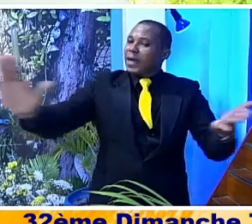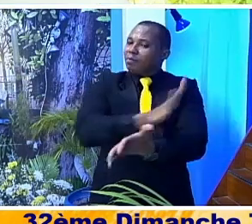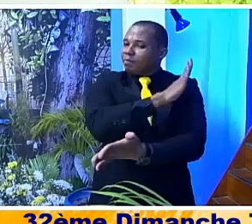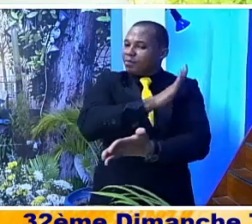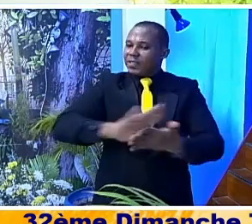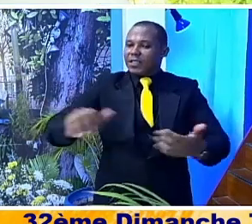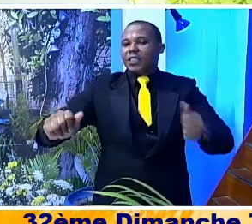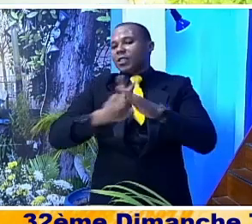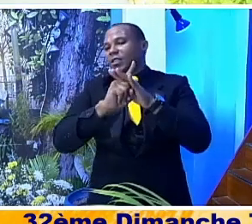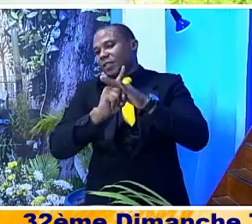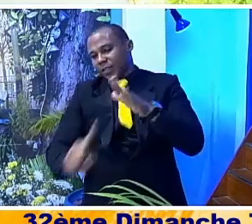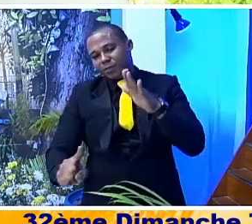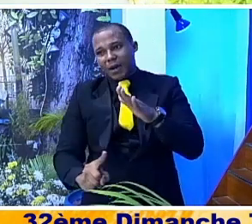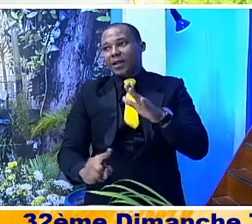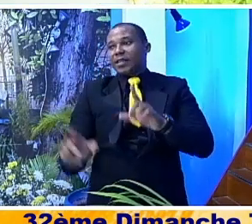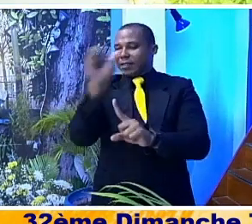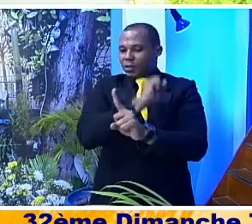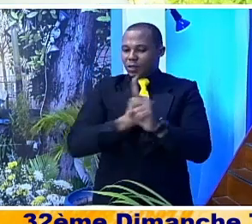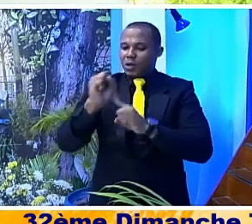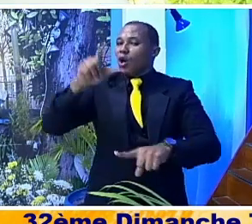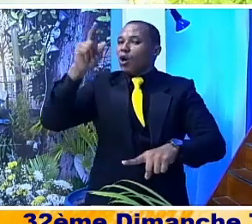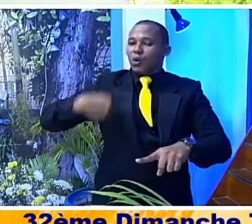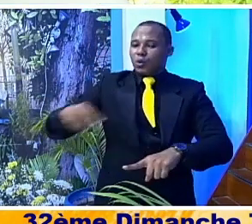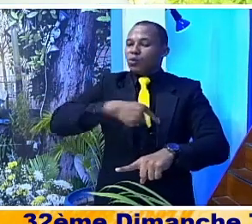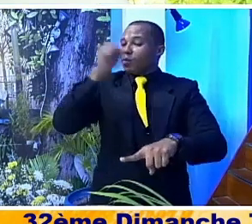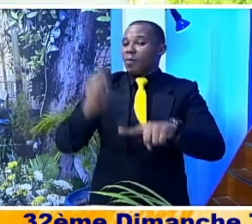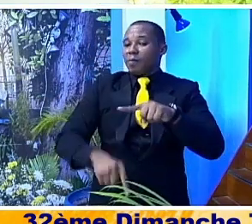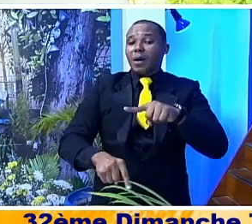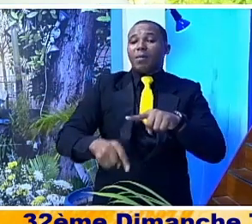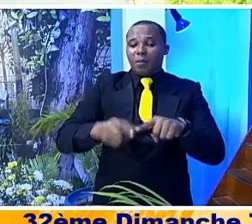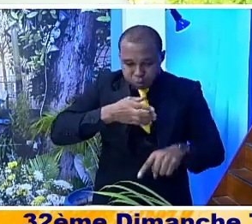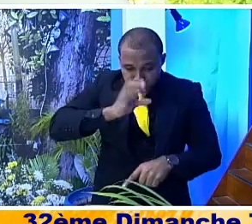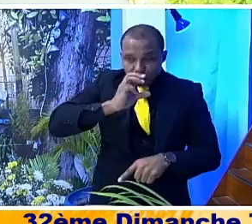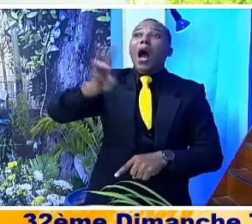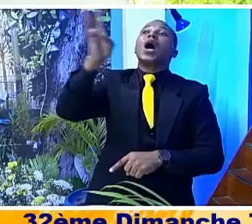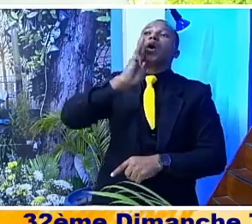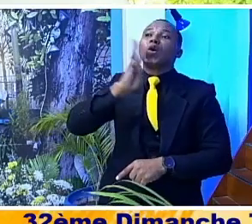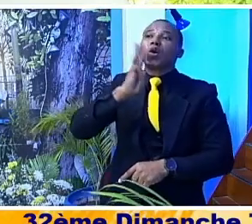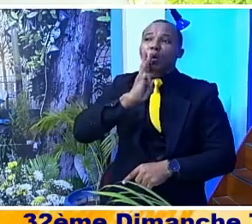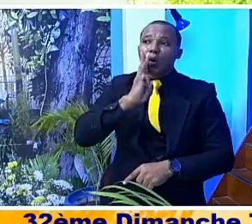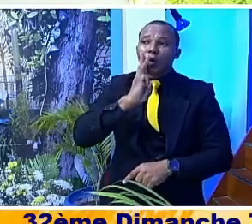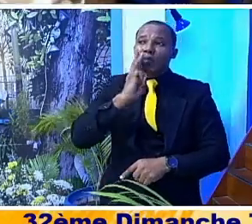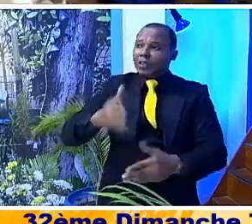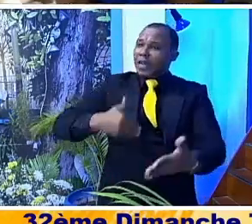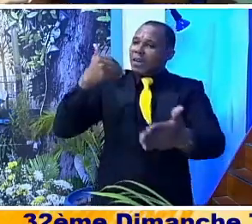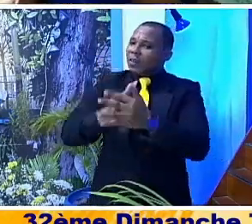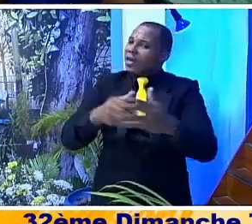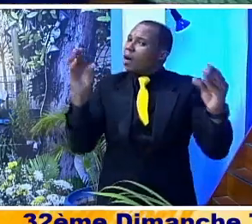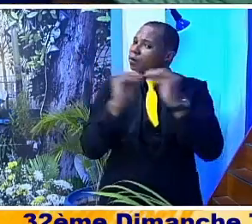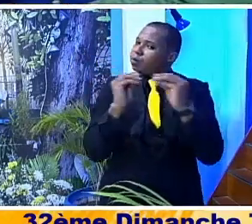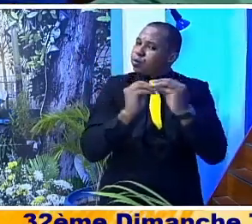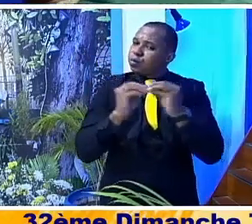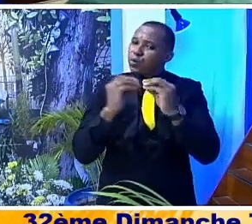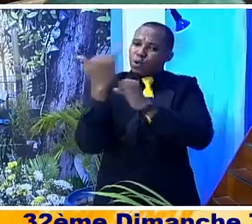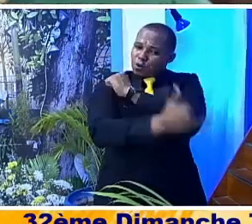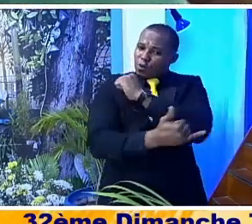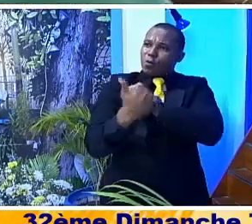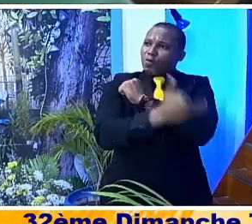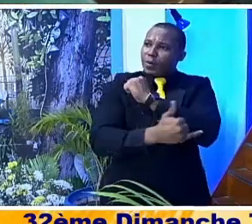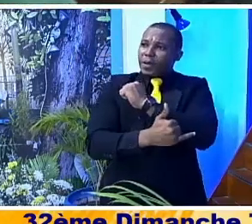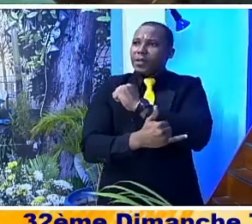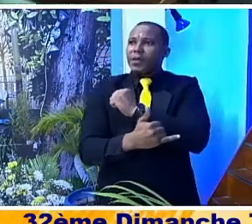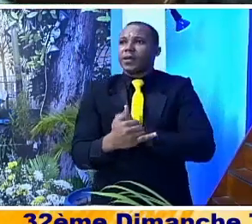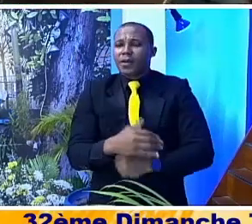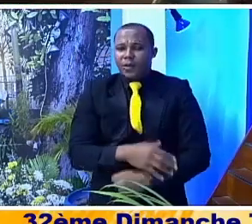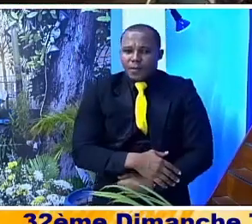Nous avons arrivé dans une situation, mais mon goût de l'eau pas pour nous boire Port-au-Prince. Ça arrive déjà dans plusieurs pays. De quoi époque, un pays